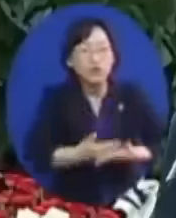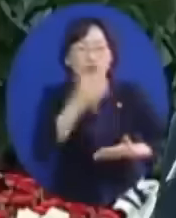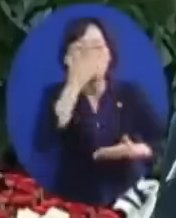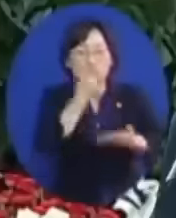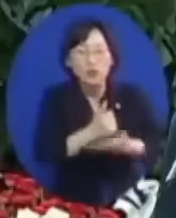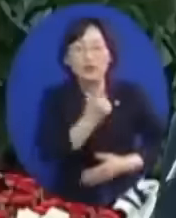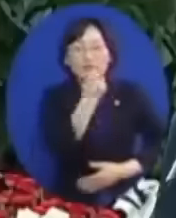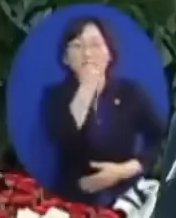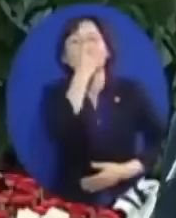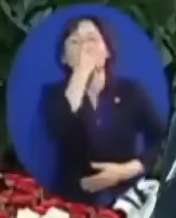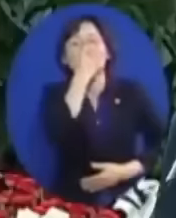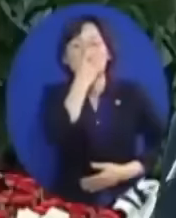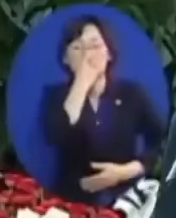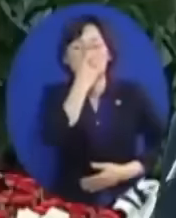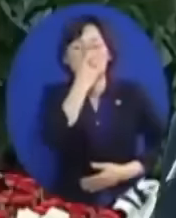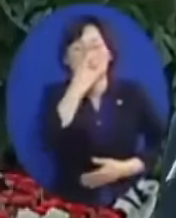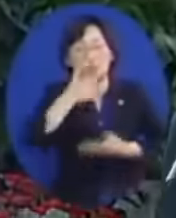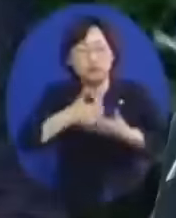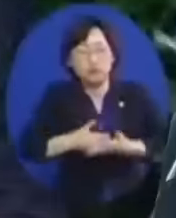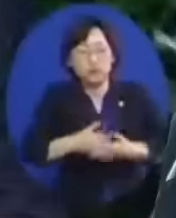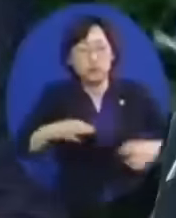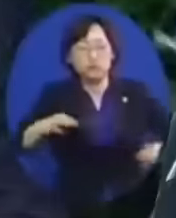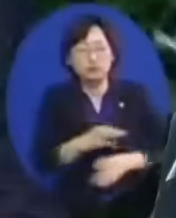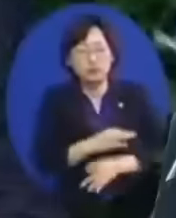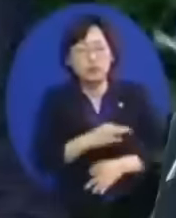죄짐, 부정의 짐,